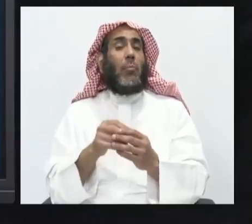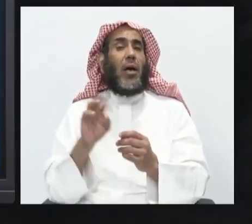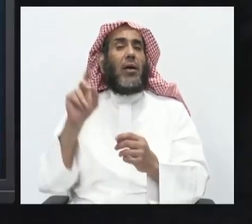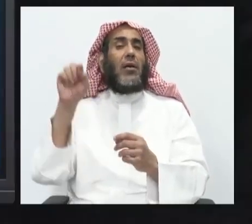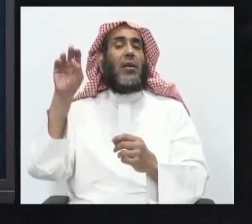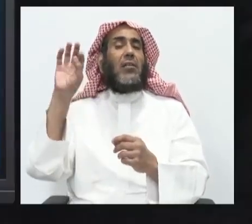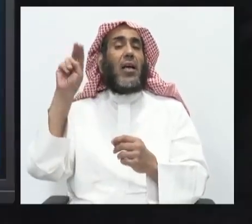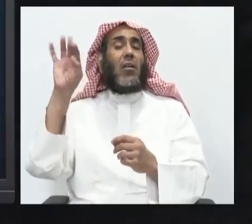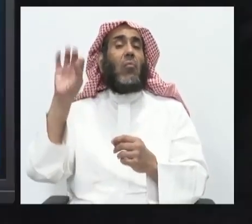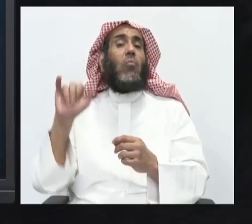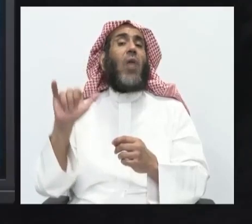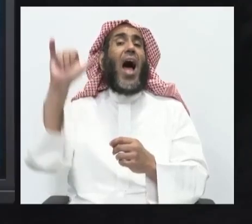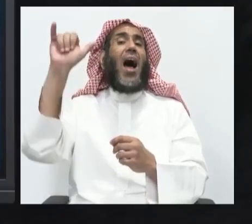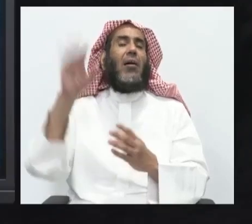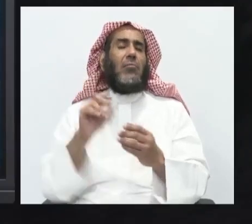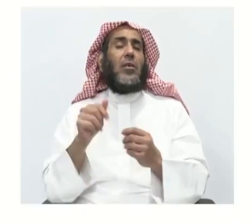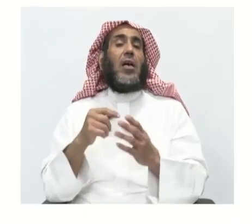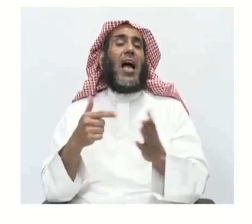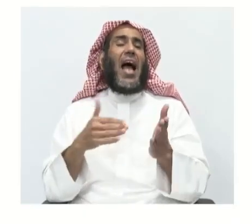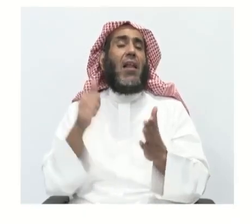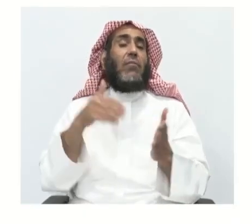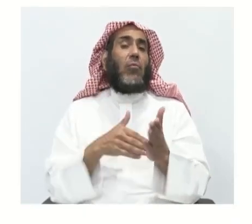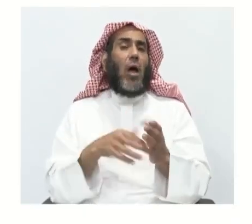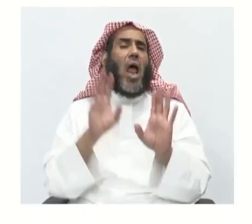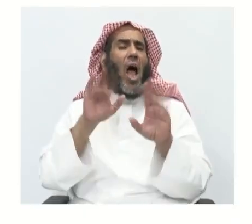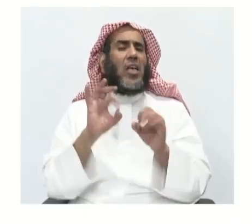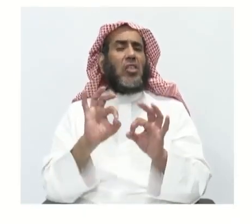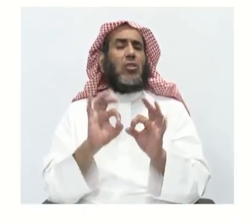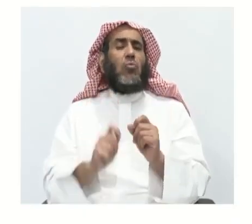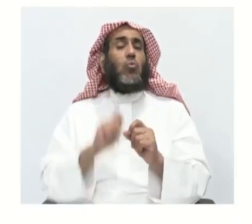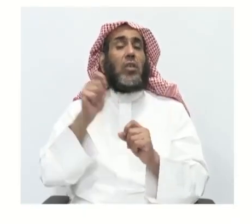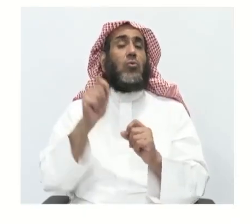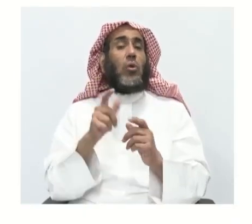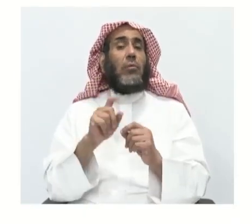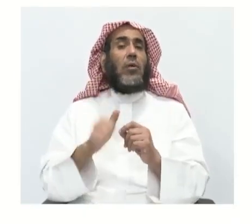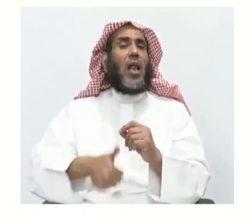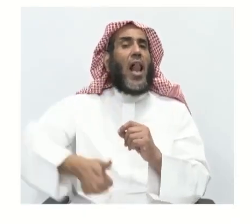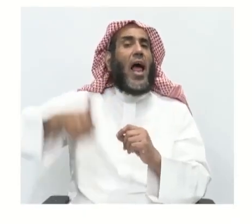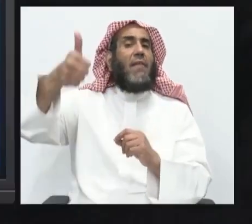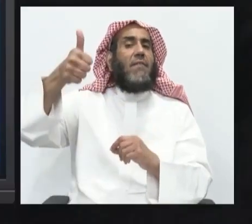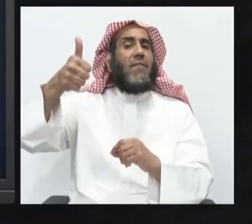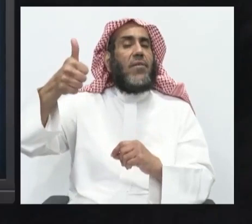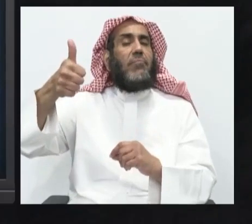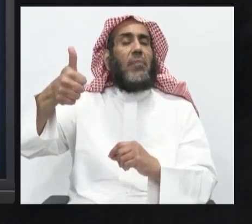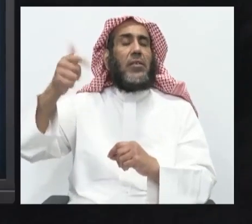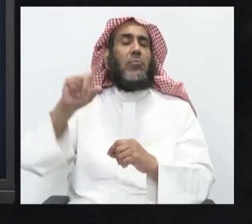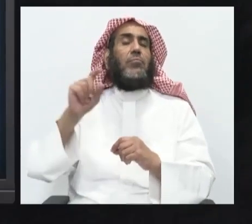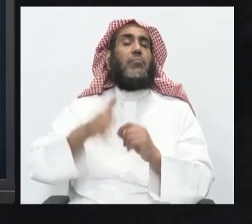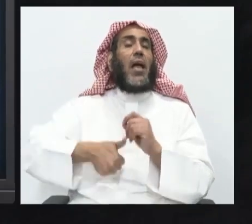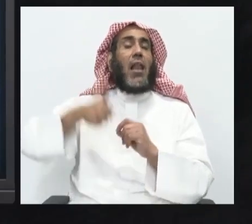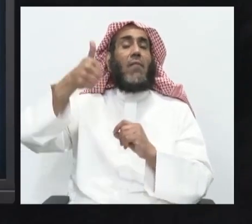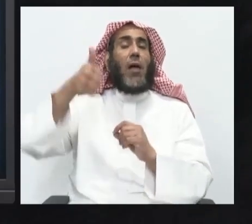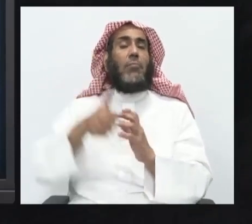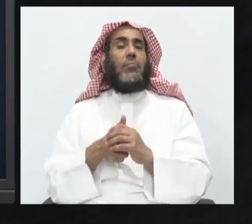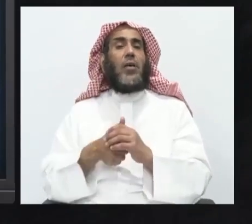يا طيب الف المتطرفه على اصل صورتها واصل الصوره ان تكتب الف ايش احسنتم ان تكتب الف